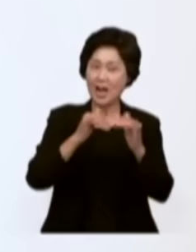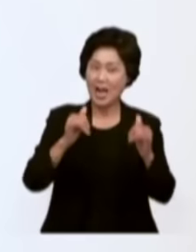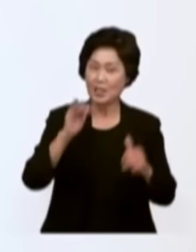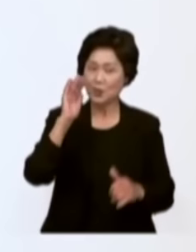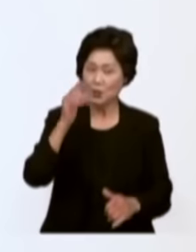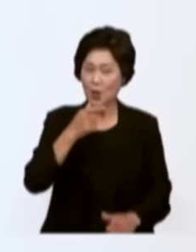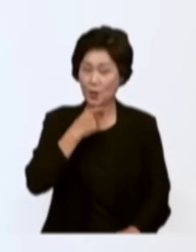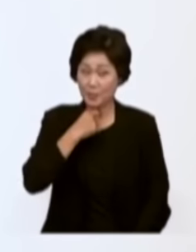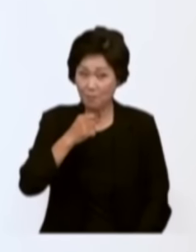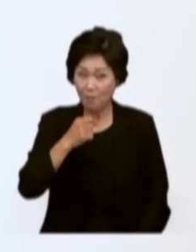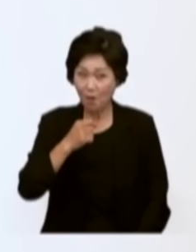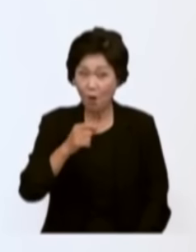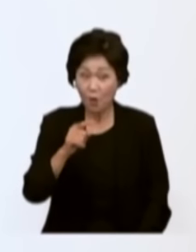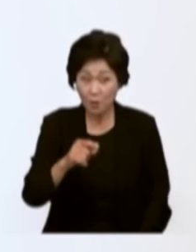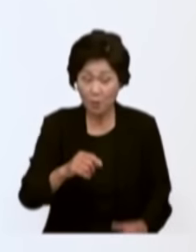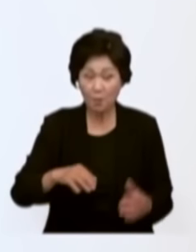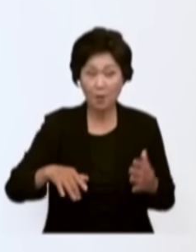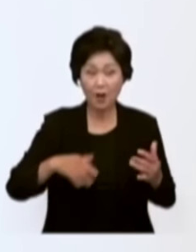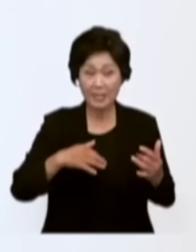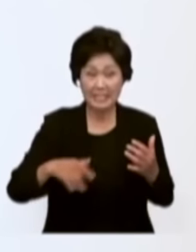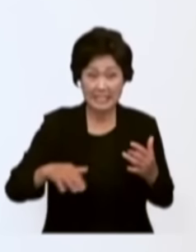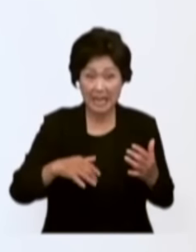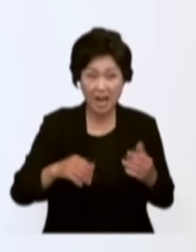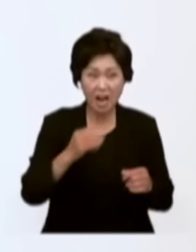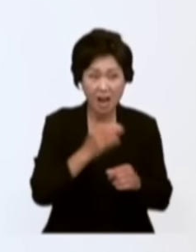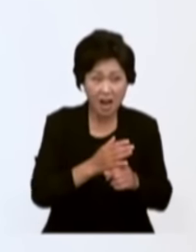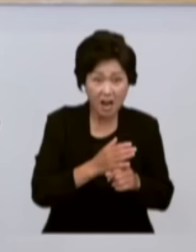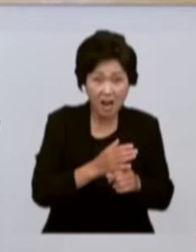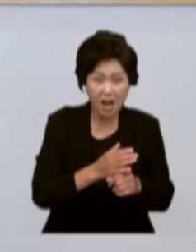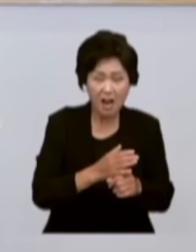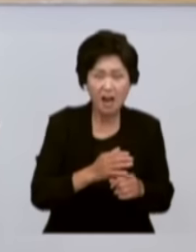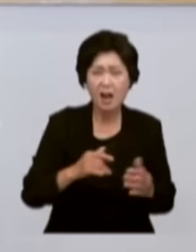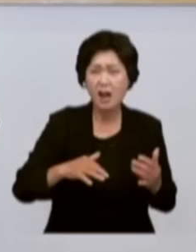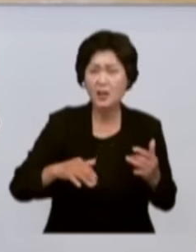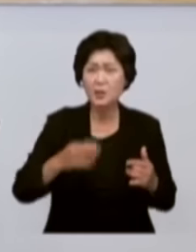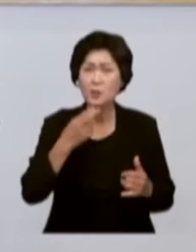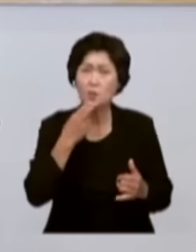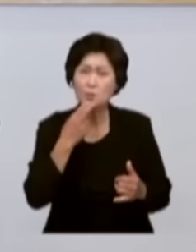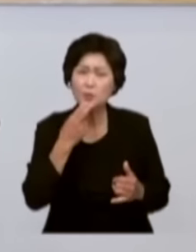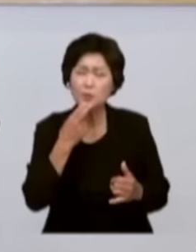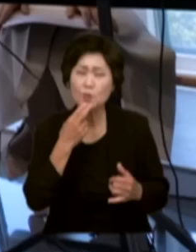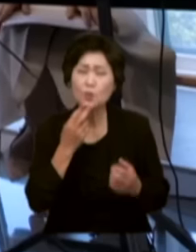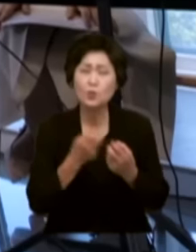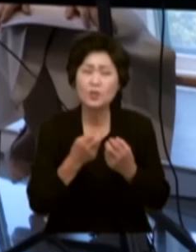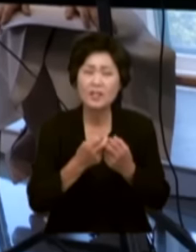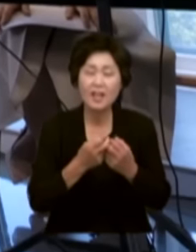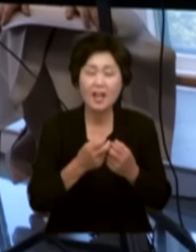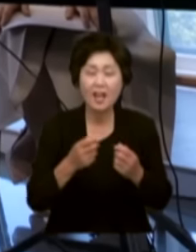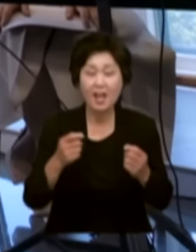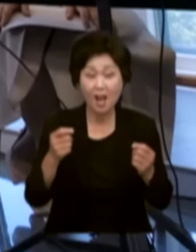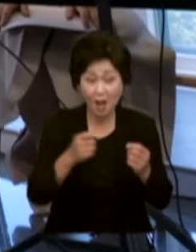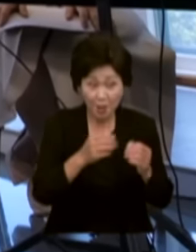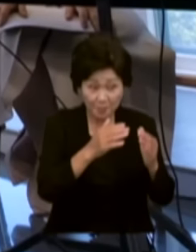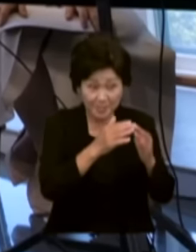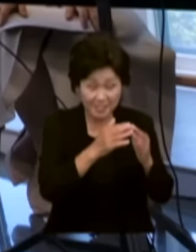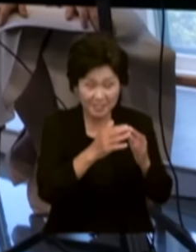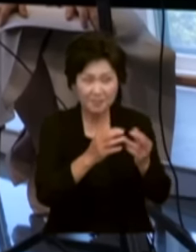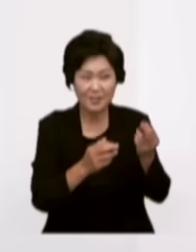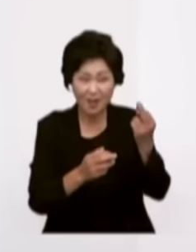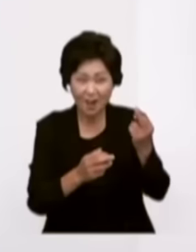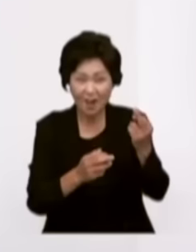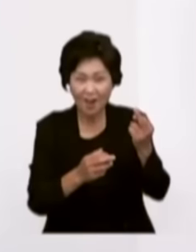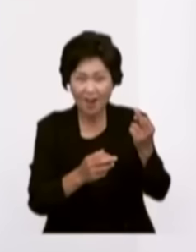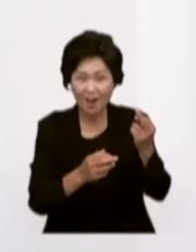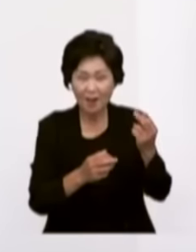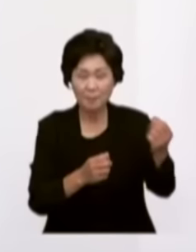막 정말 건반도 해야 되는데 돈이 없으니까 못 배우죠. 근데 옆집에 있는 형님께서 영구야